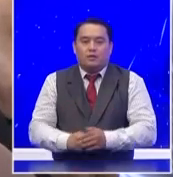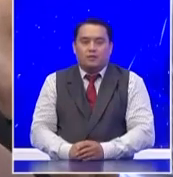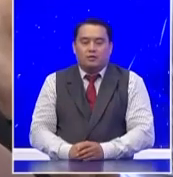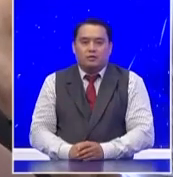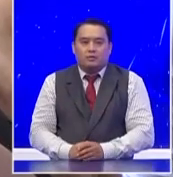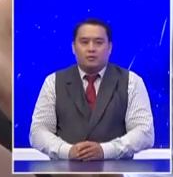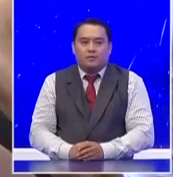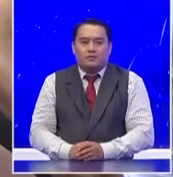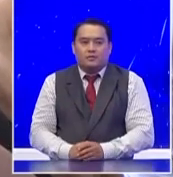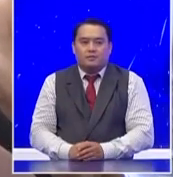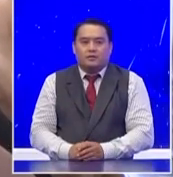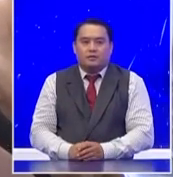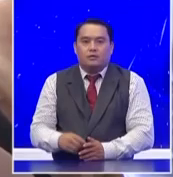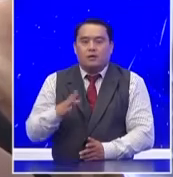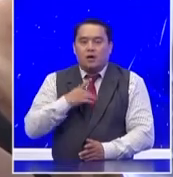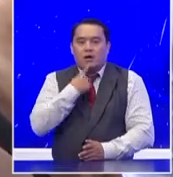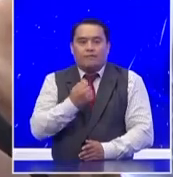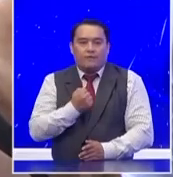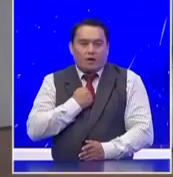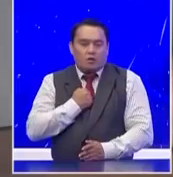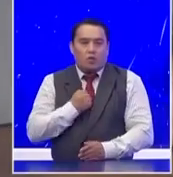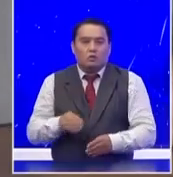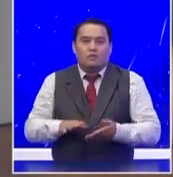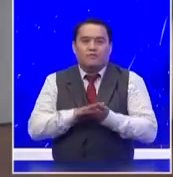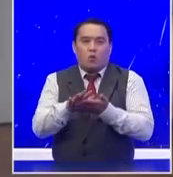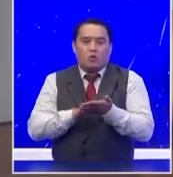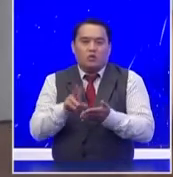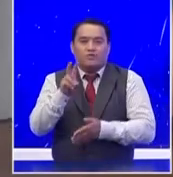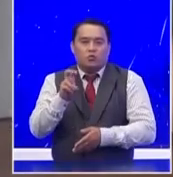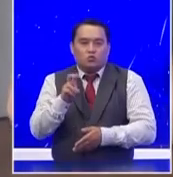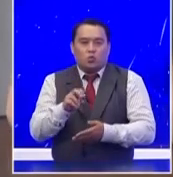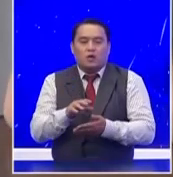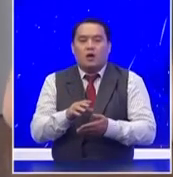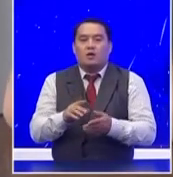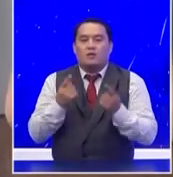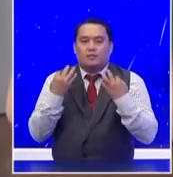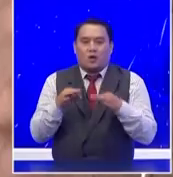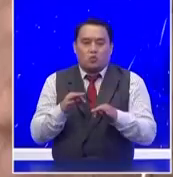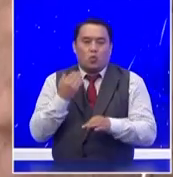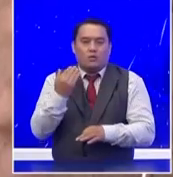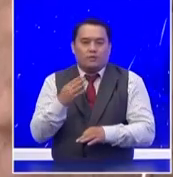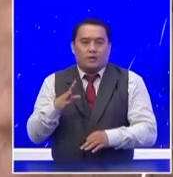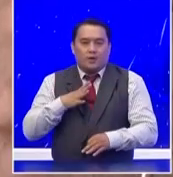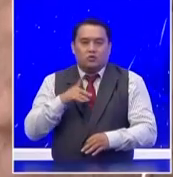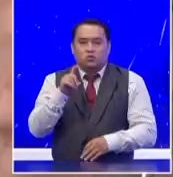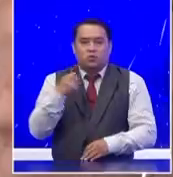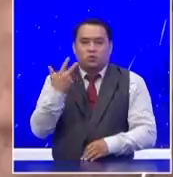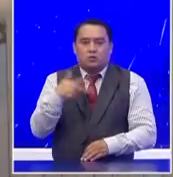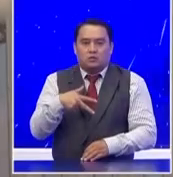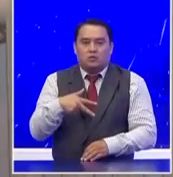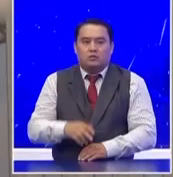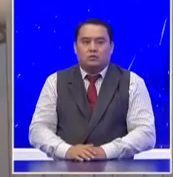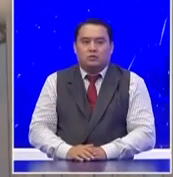этом году по области на поступление в военные вузы было подано свыше 200 заявок. Пригодными по всем критериям оказались лишь 130 из